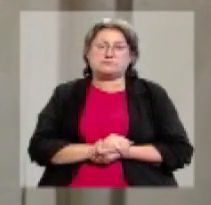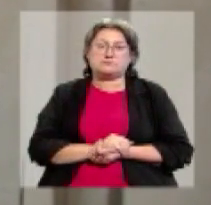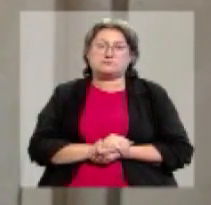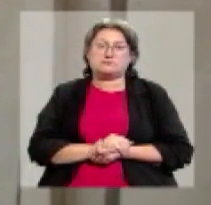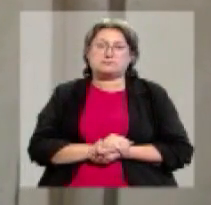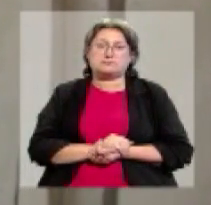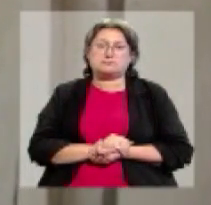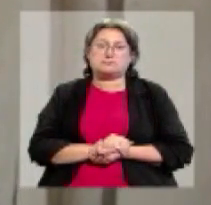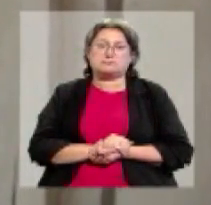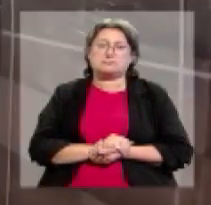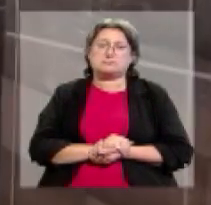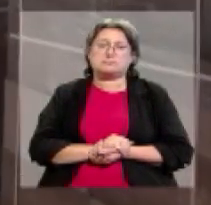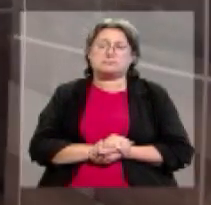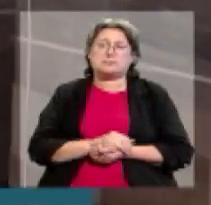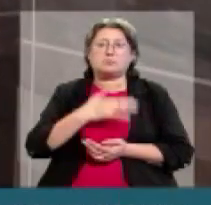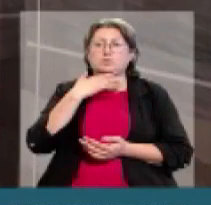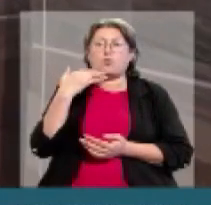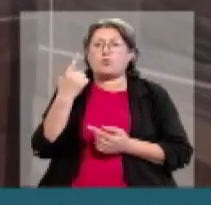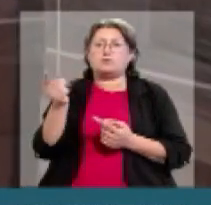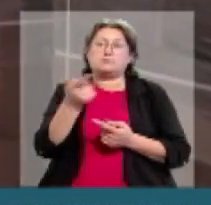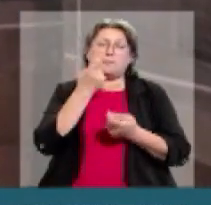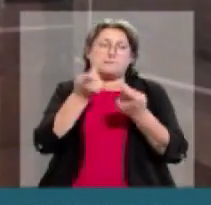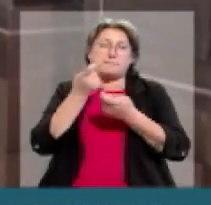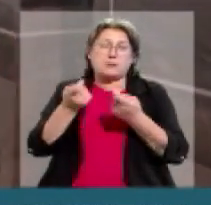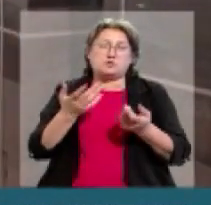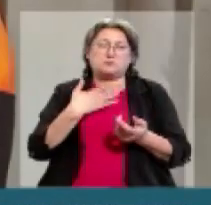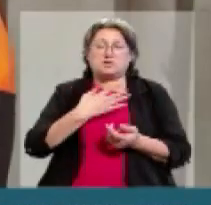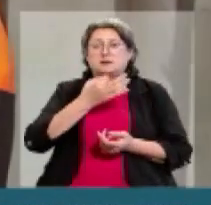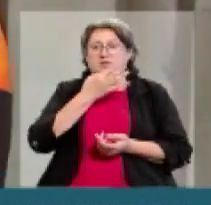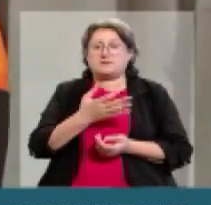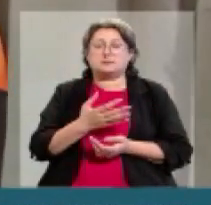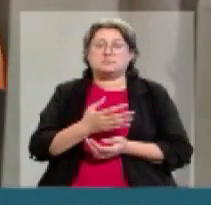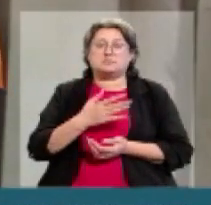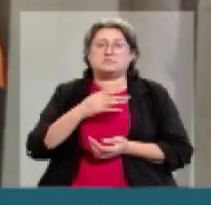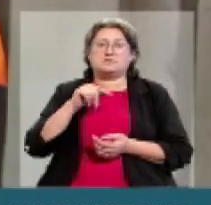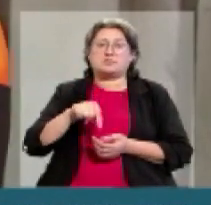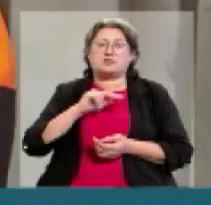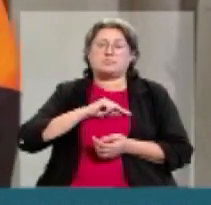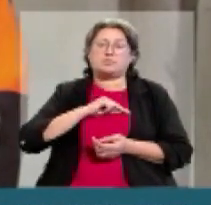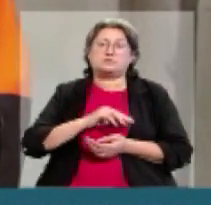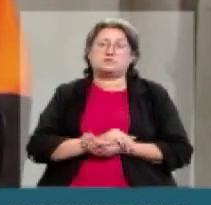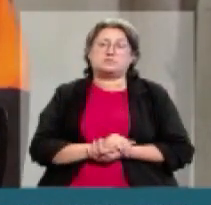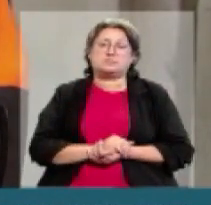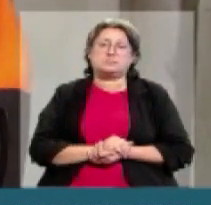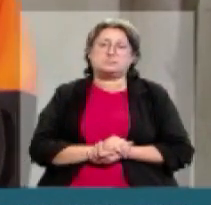и много чего по мелочи. Мне нравится в этом участке